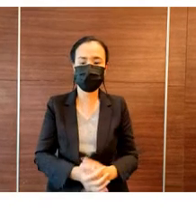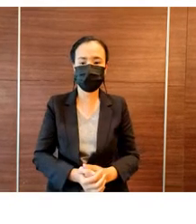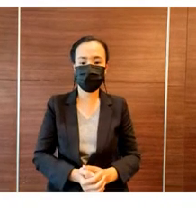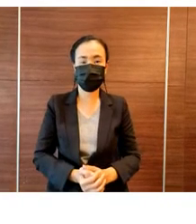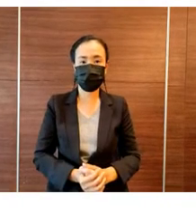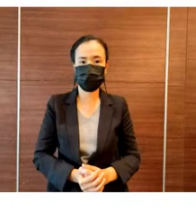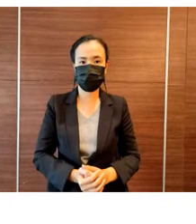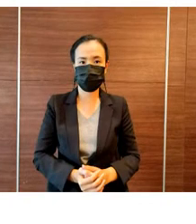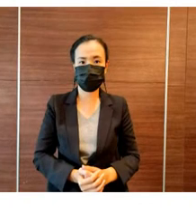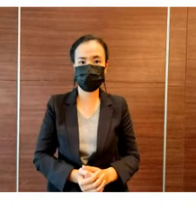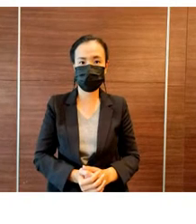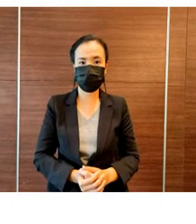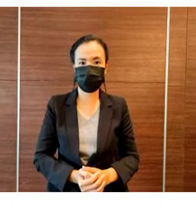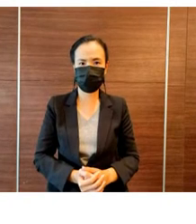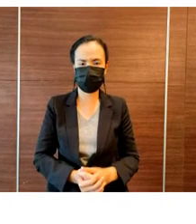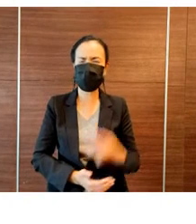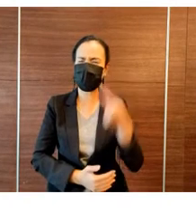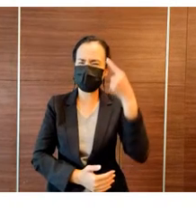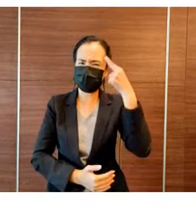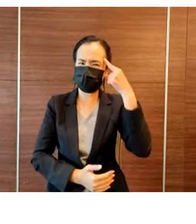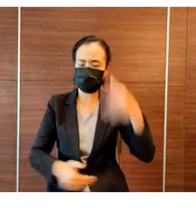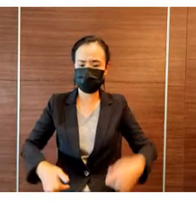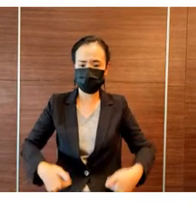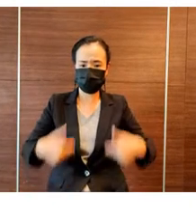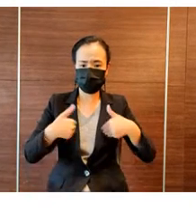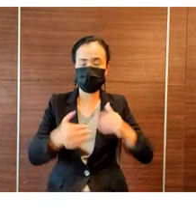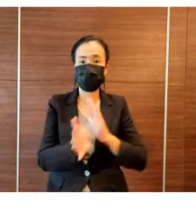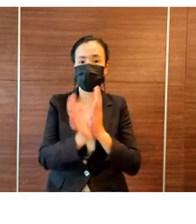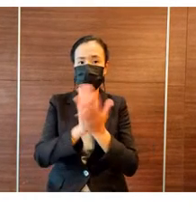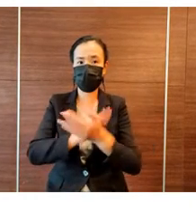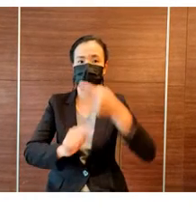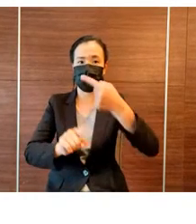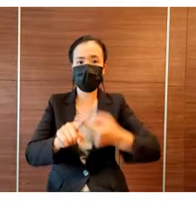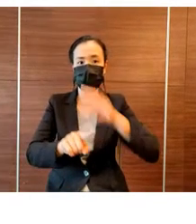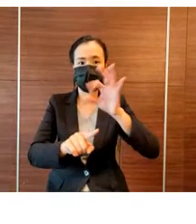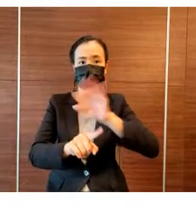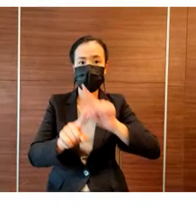แล้วพอวันนั้นที่ตัดสินใจเปลี่ยนชีวิตคือ5กันยา